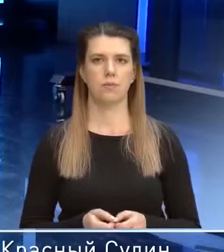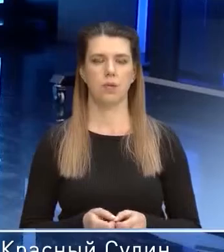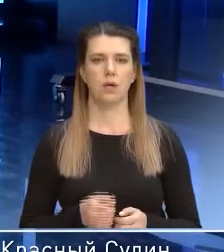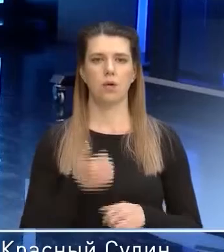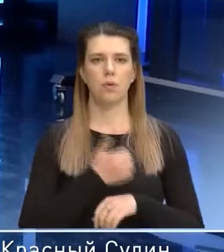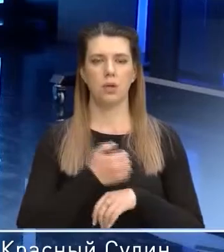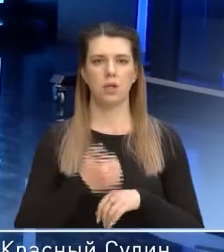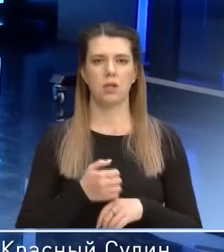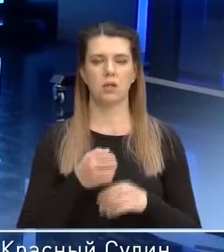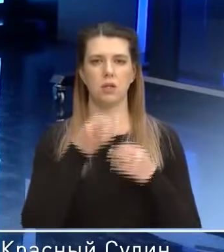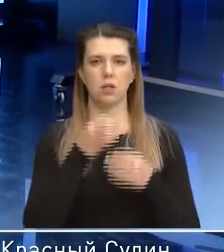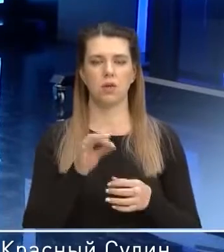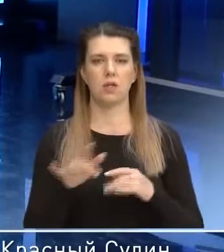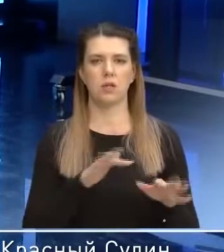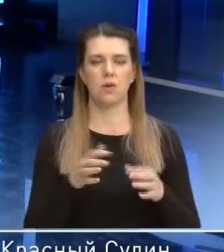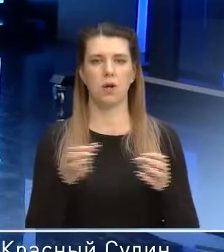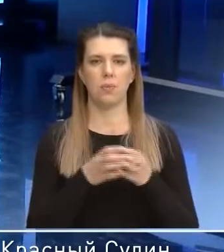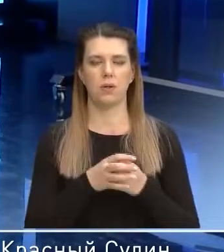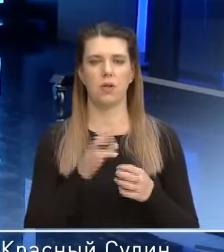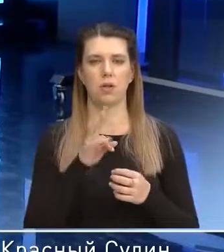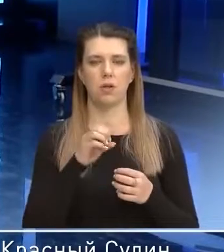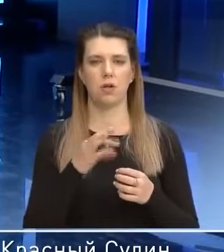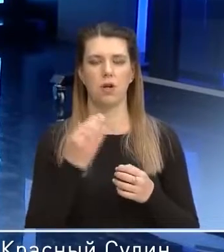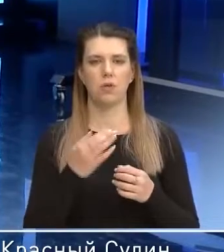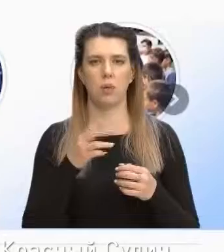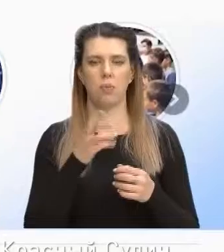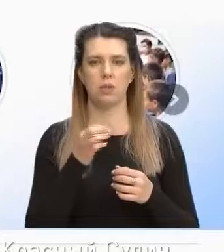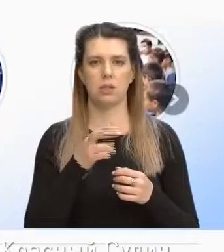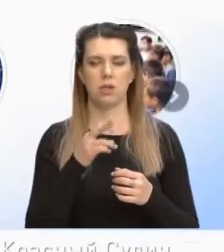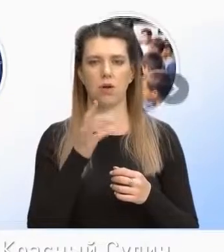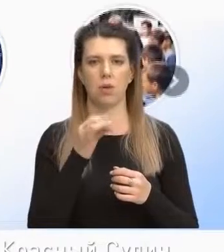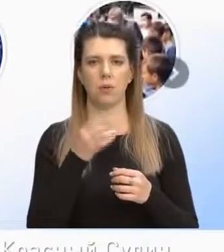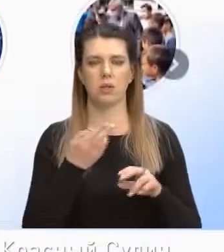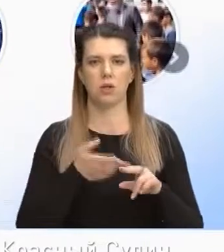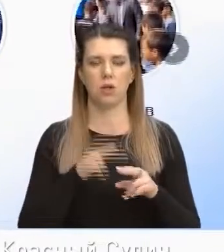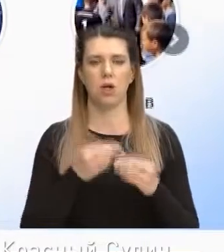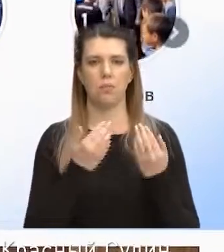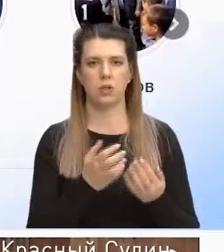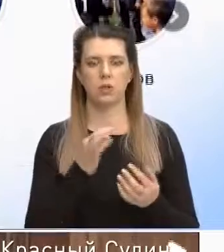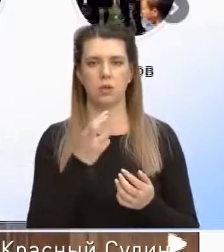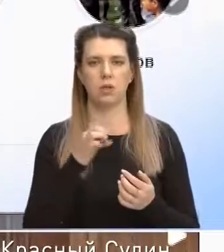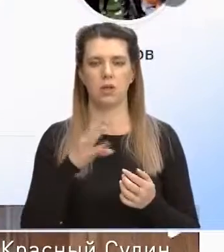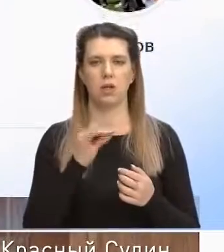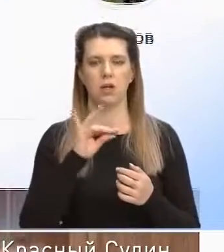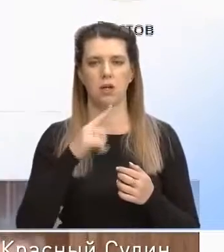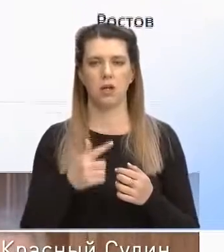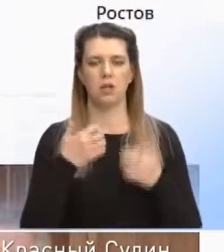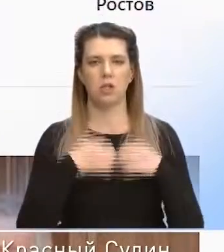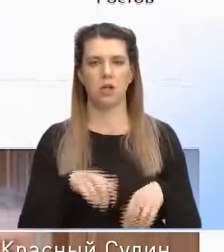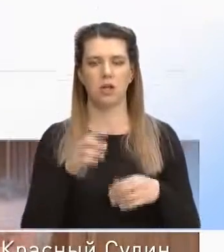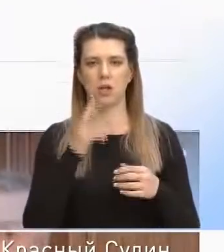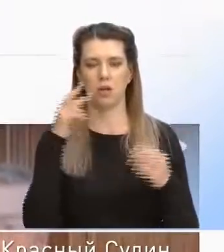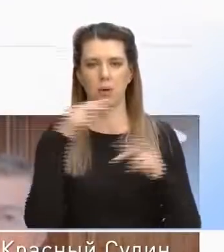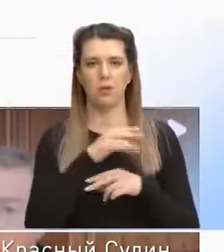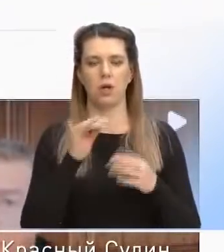василий голубев высказался о действиях компании нет там по его словам позицию корпорацией которой он принадлежит социальная сеть instagram он считает